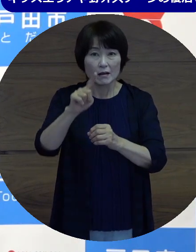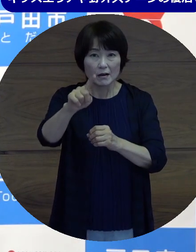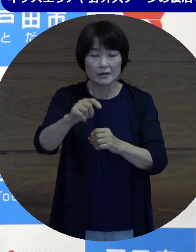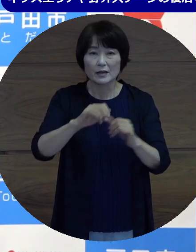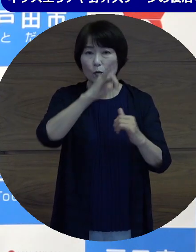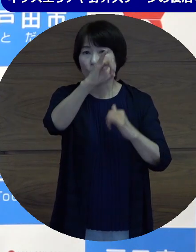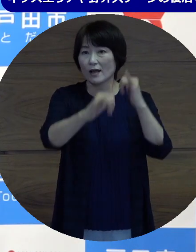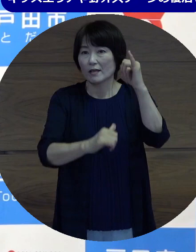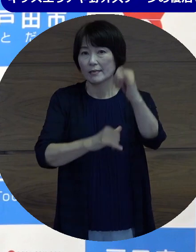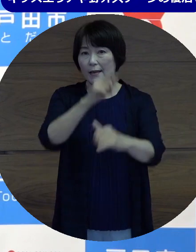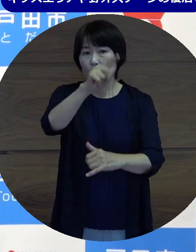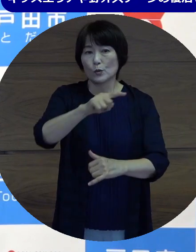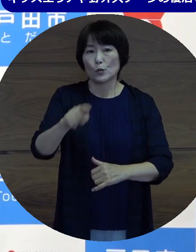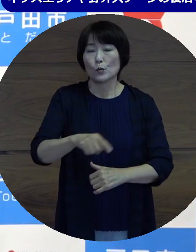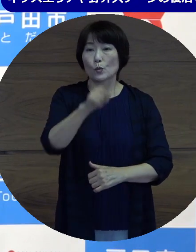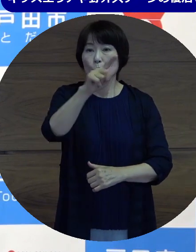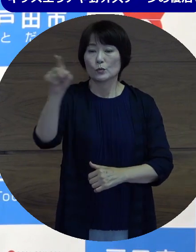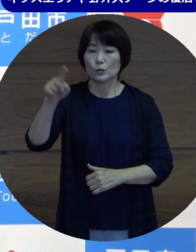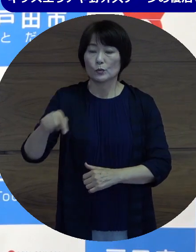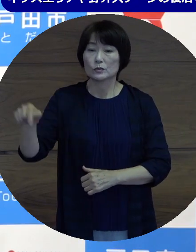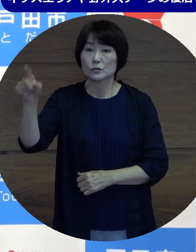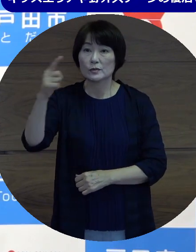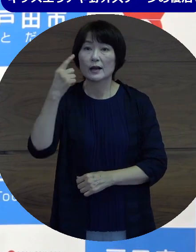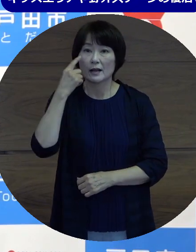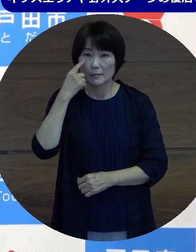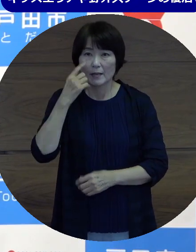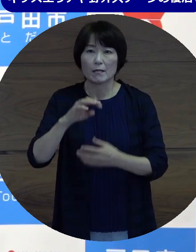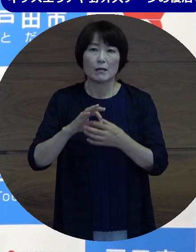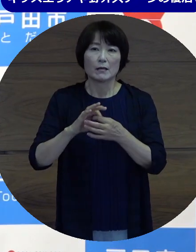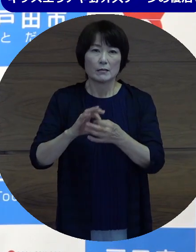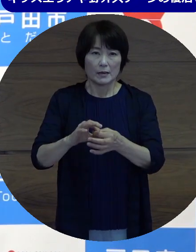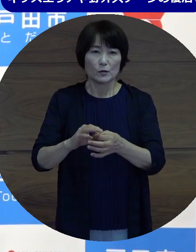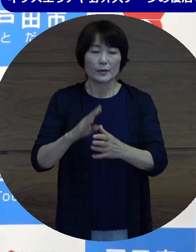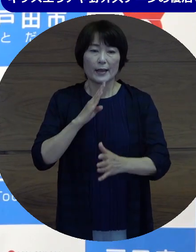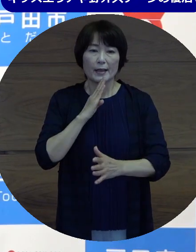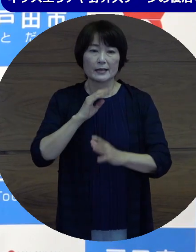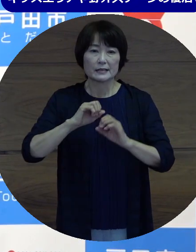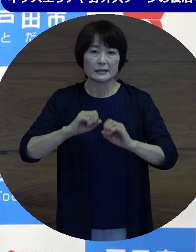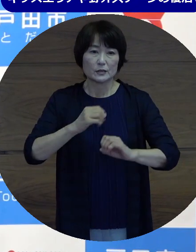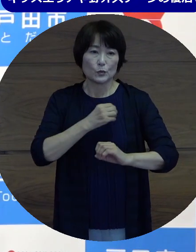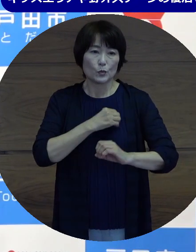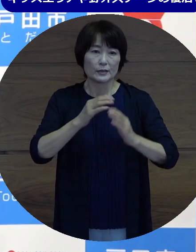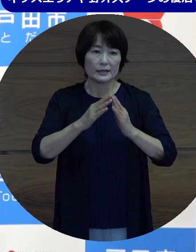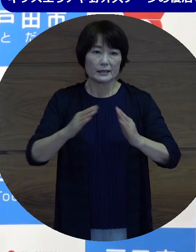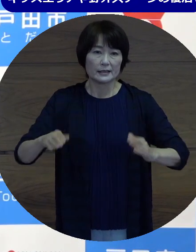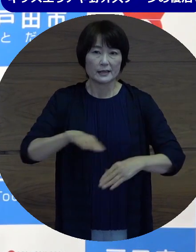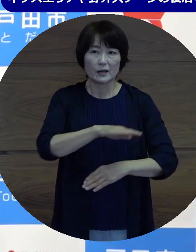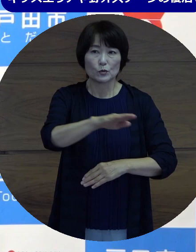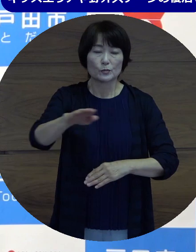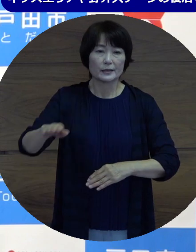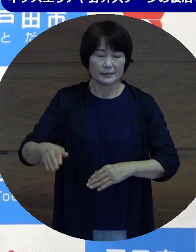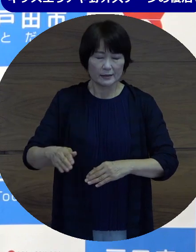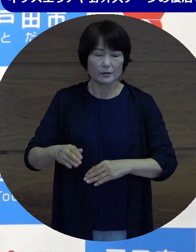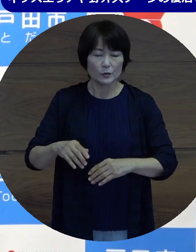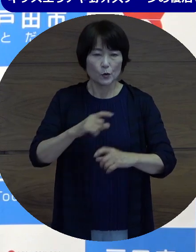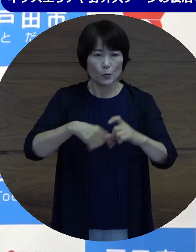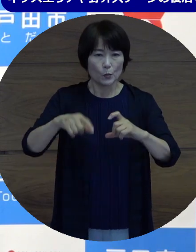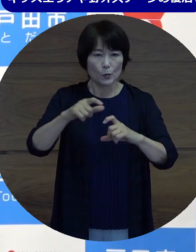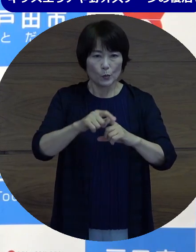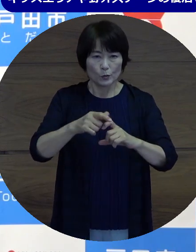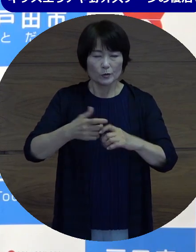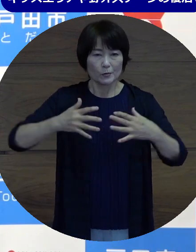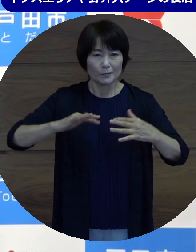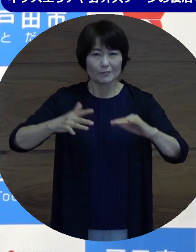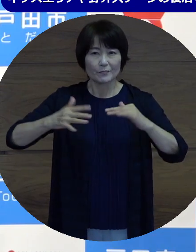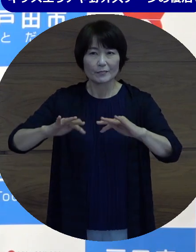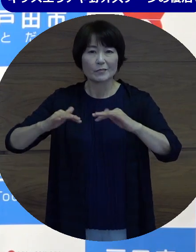、これ今から実行委員会の皆さんと今年の反省を生かしてさらに盛り上がる祭りにしていきたいという